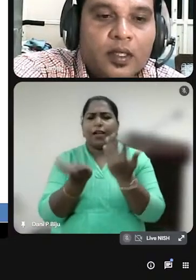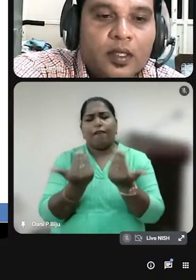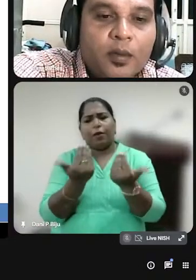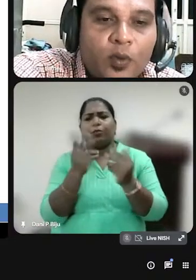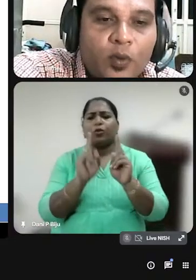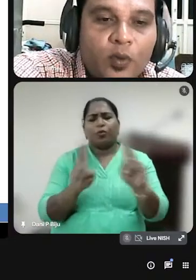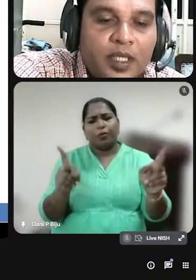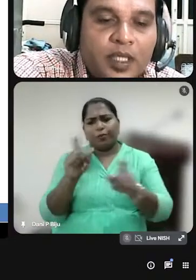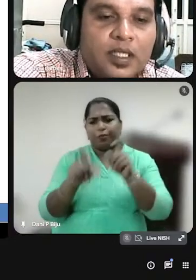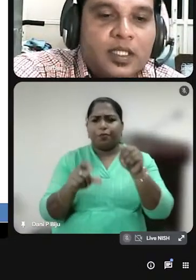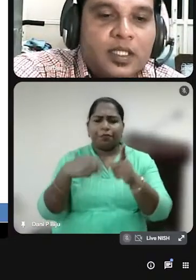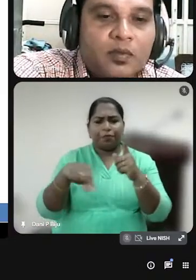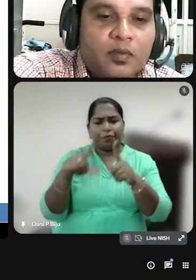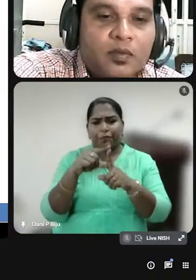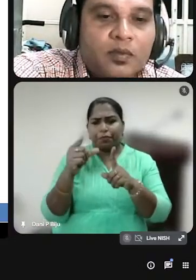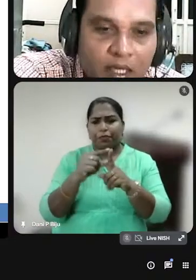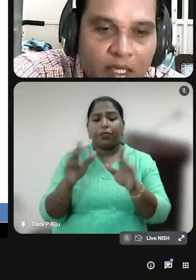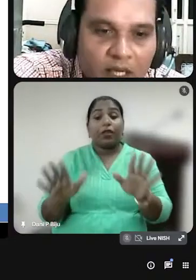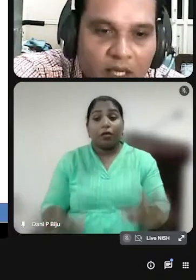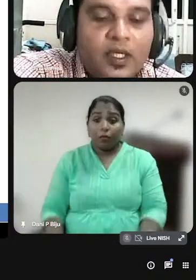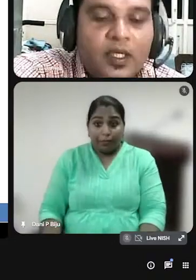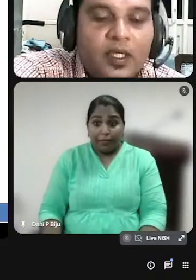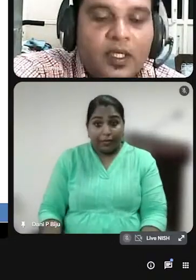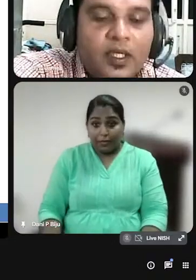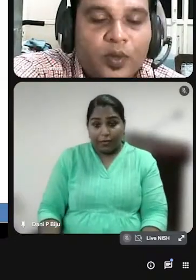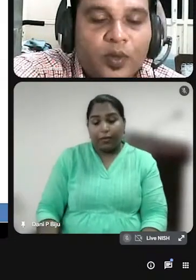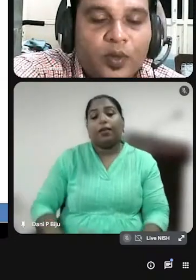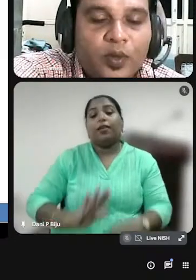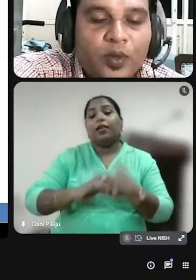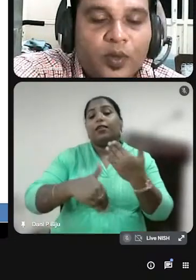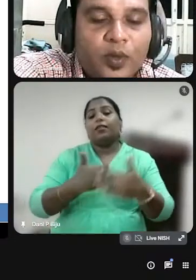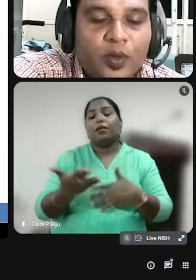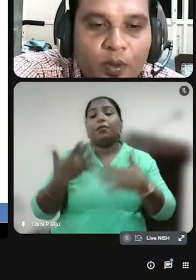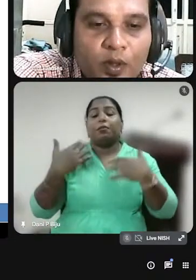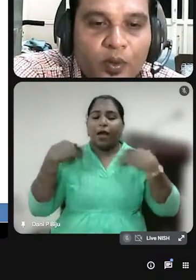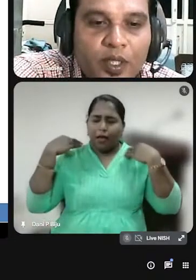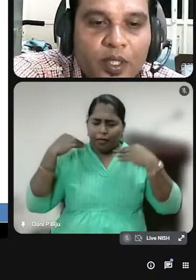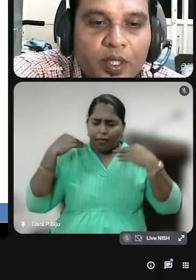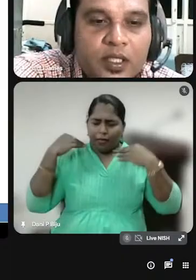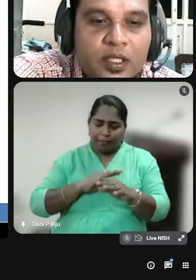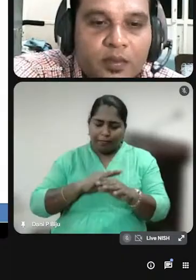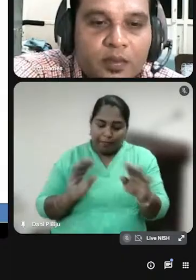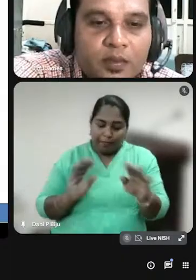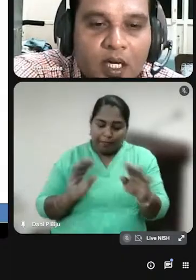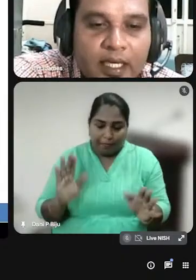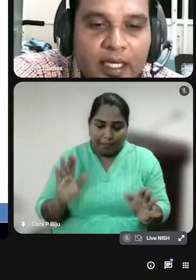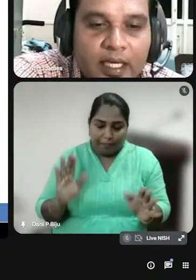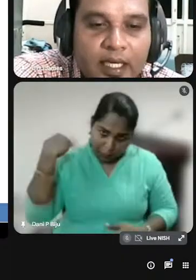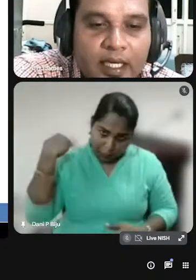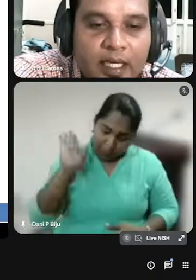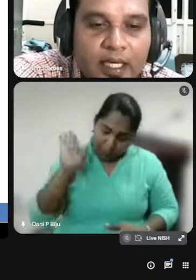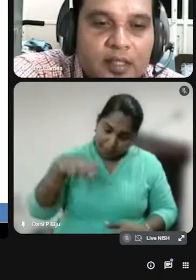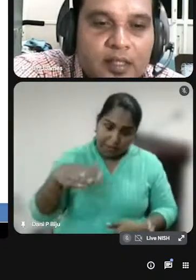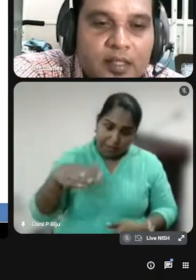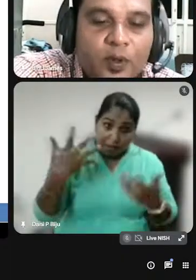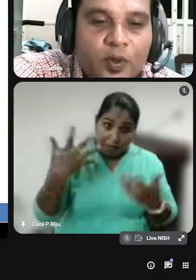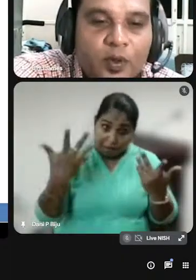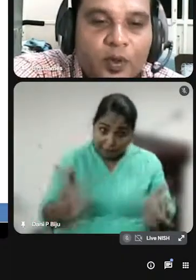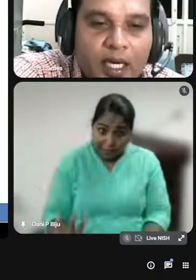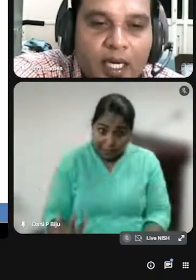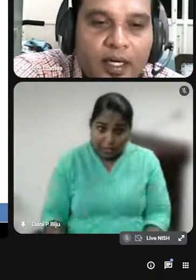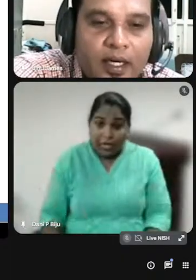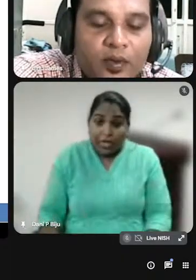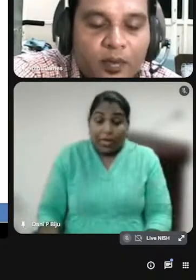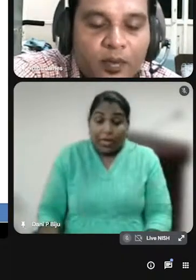വ്യായാമങ്ങളാണ്. മുട്ടിൽ പിടിച്ചതിന് ശേഷം പരമാവധി മുന്നോട്ട് കുനിയുക. മുമ്പോട്ട് കുനിഞ്ഞതിന് ശേഷം കൈയുടെ